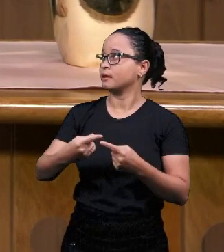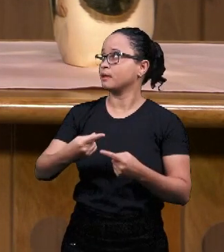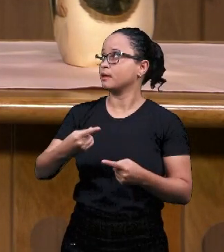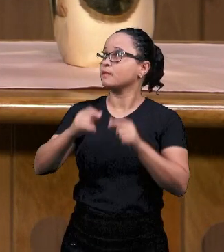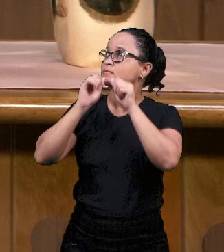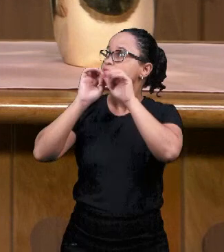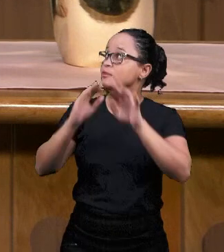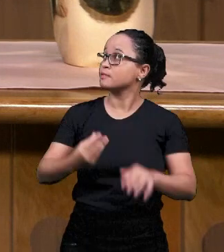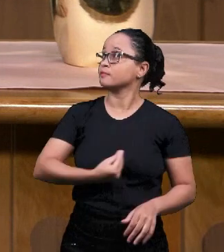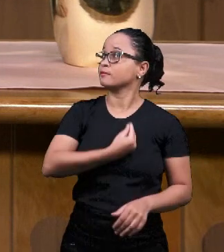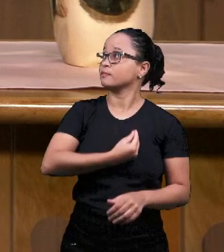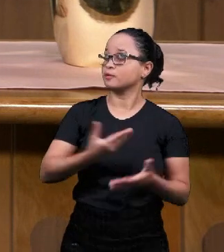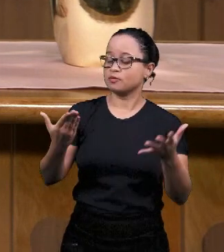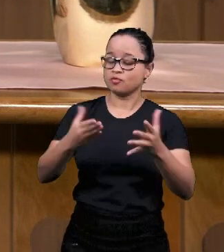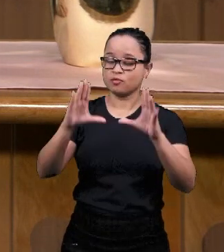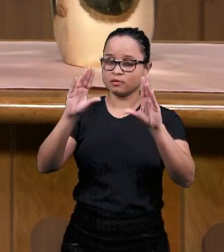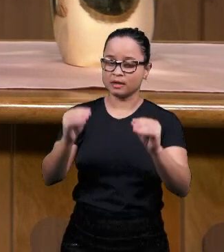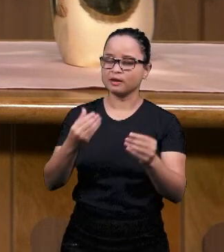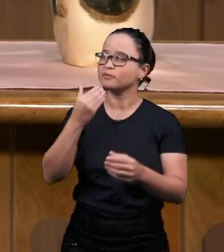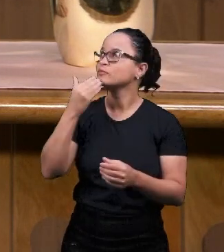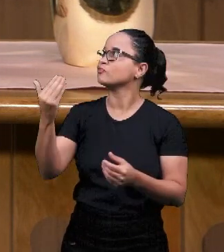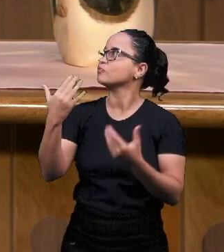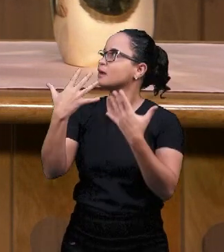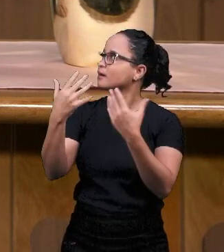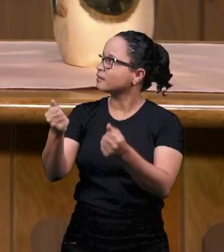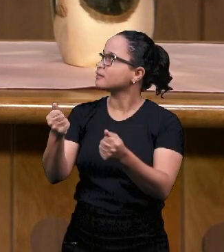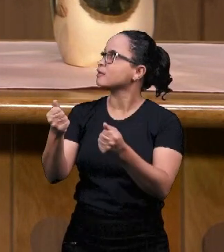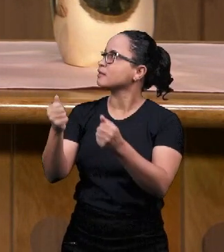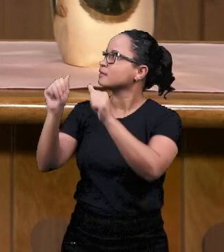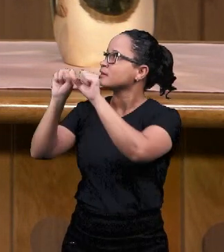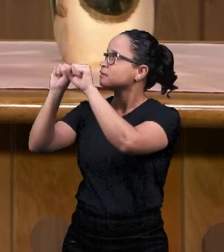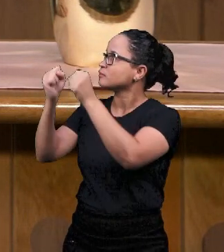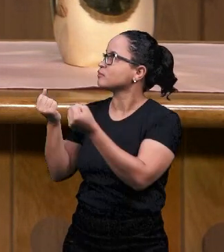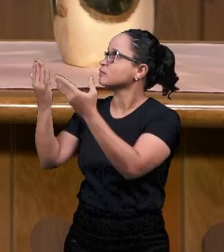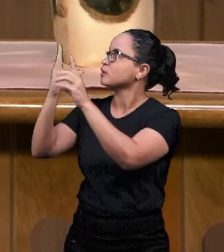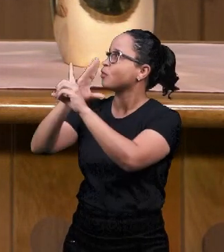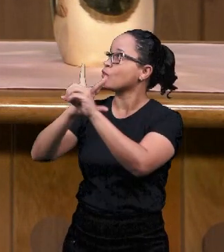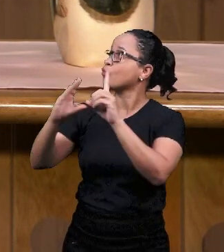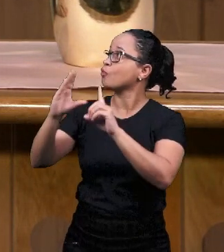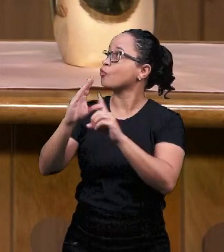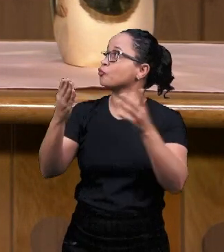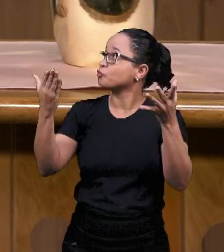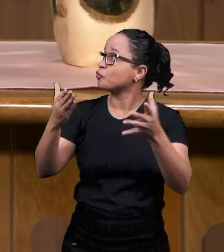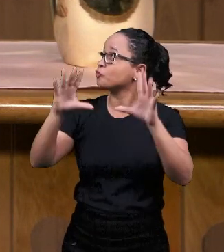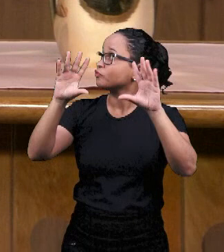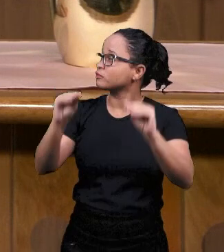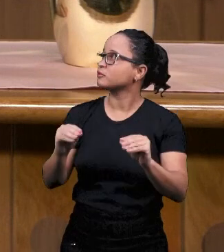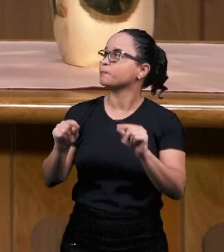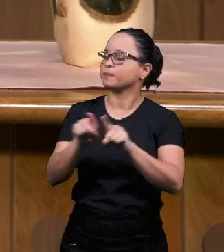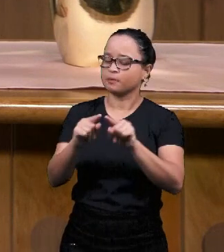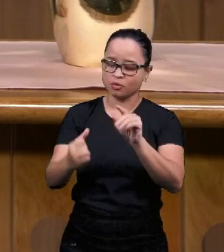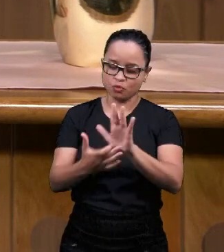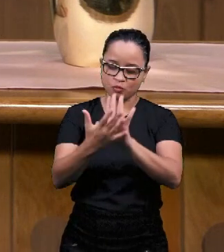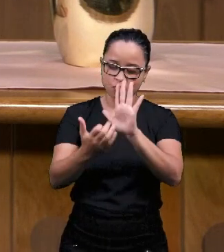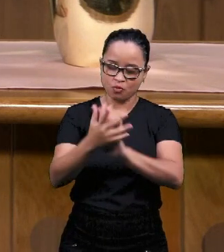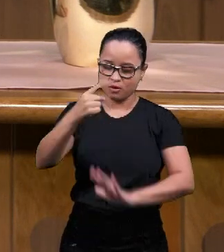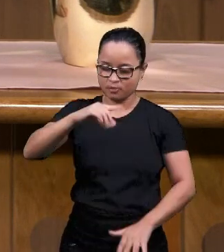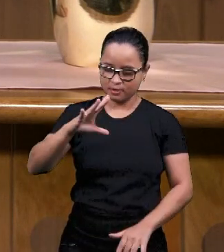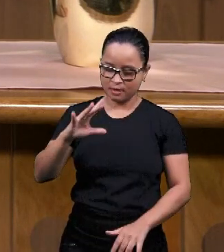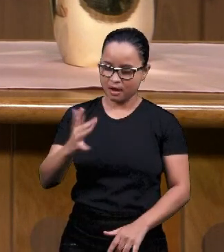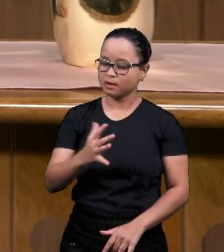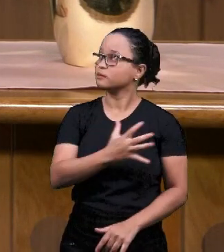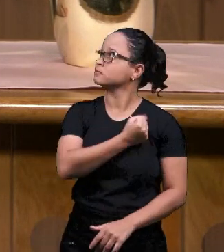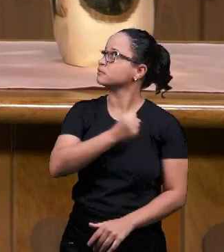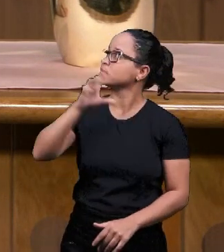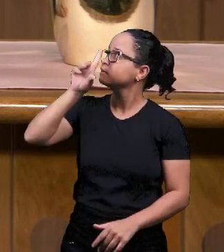и просим, прими на Твоем алтаре богослужение этим вечером и с ним нашу хвалу и наше